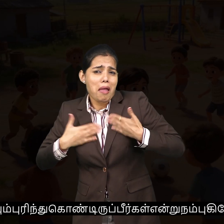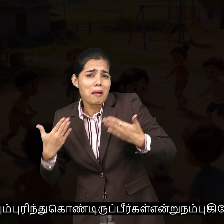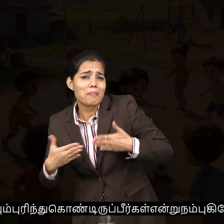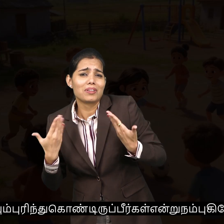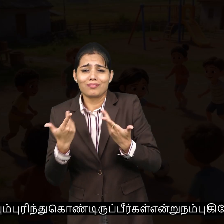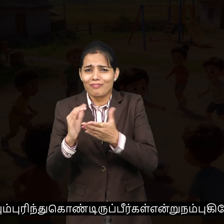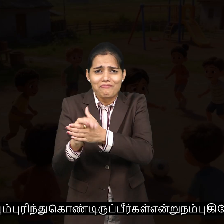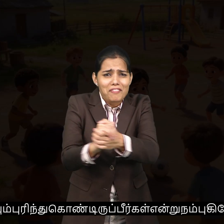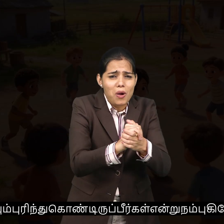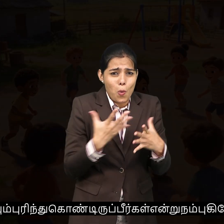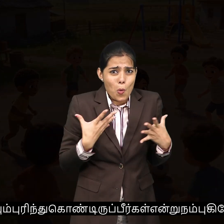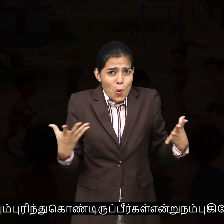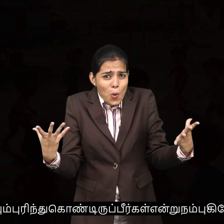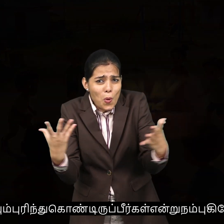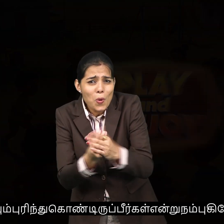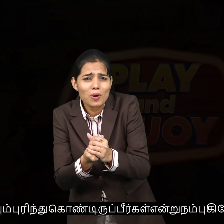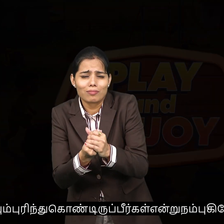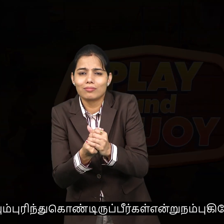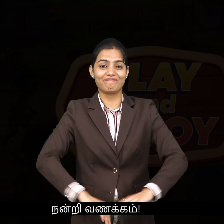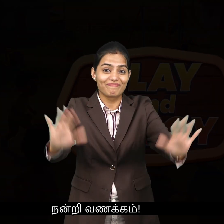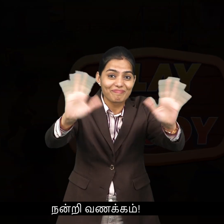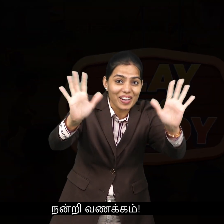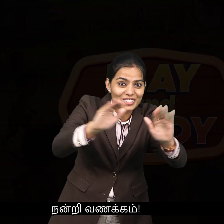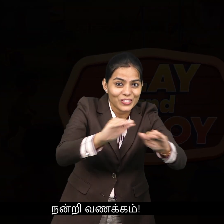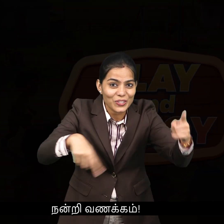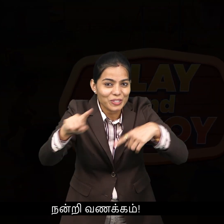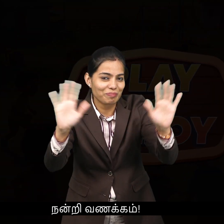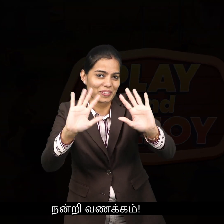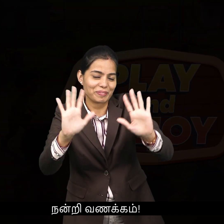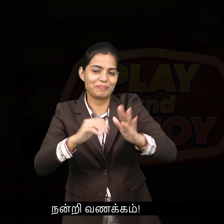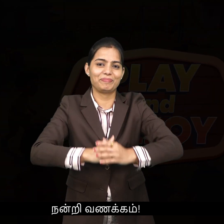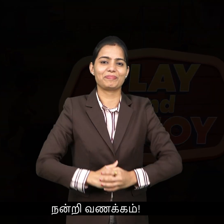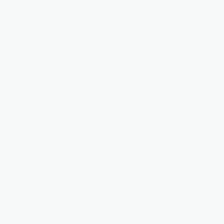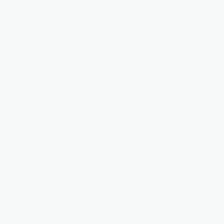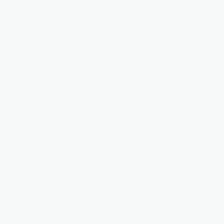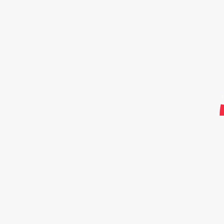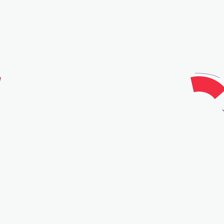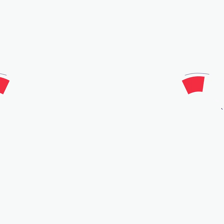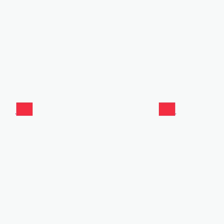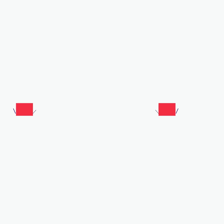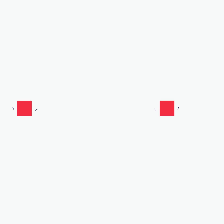என்பதையும் புரிந்து கொண்டிருப்பீர்கள் என்று நம்புகிறோம். நன்றி, வணக்கம்.